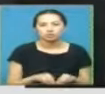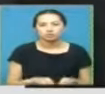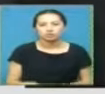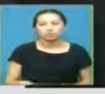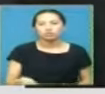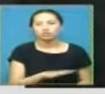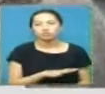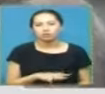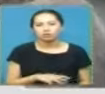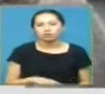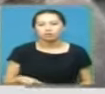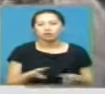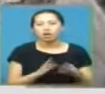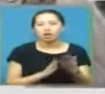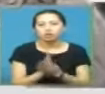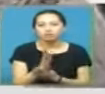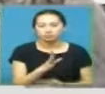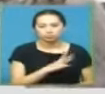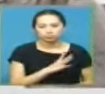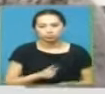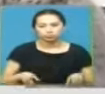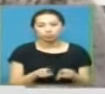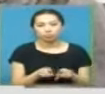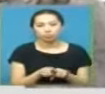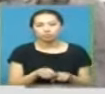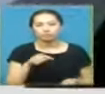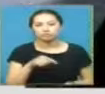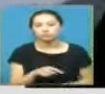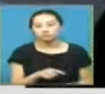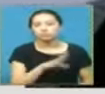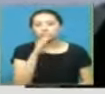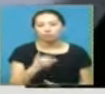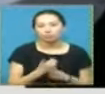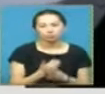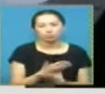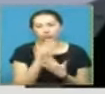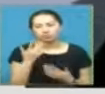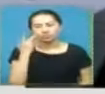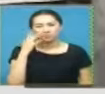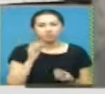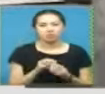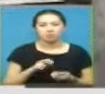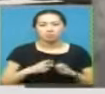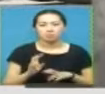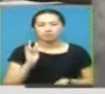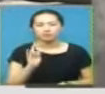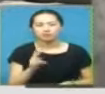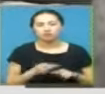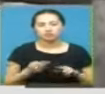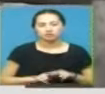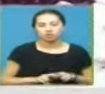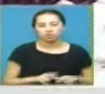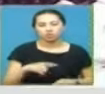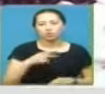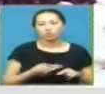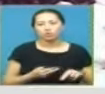айтып, қала әкіміне де шағымданған. Оң шешіліп жатқан мәселе көрінбейді. Баяғы жартас, бір жартас. Осы кезге дейін жылумен қамтып